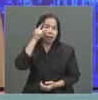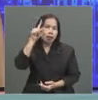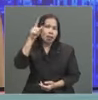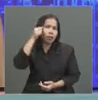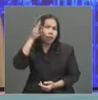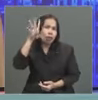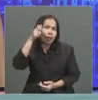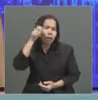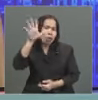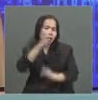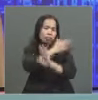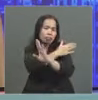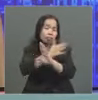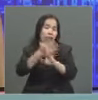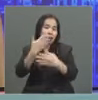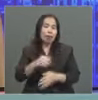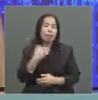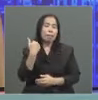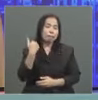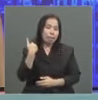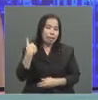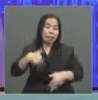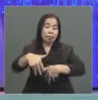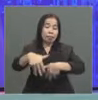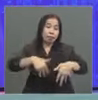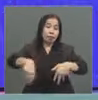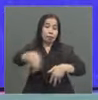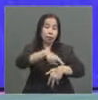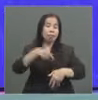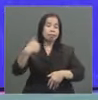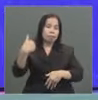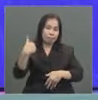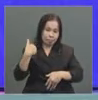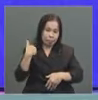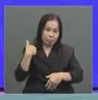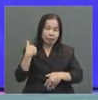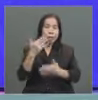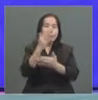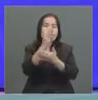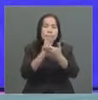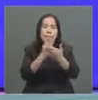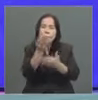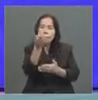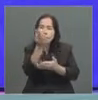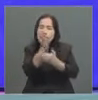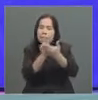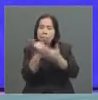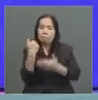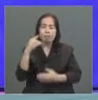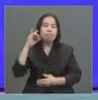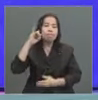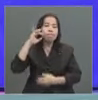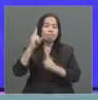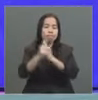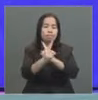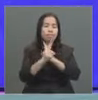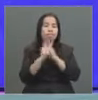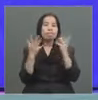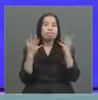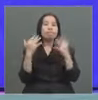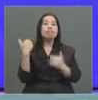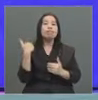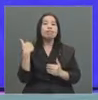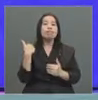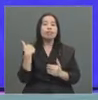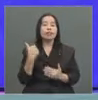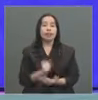านั้นยังมีพี่น้องประชาชนผมใช้คำว่าบางส่วนครับที่ยังฝ่าฝืนนะครับไม่ปฏิ